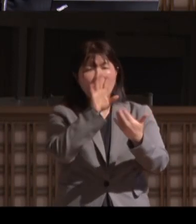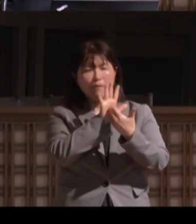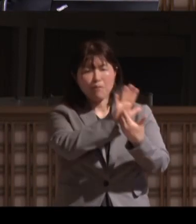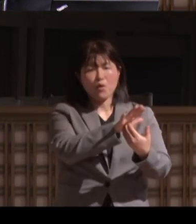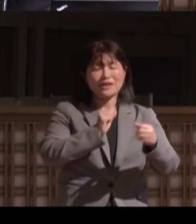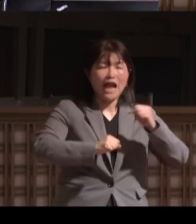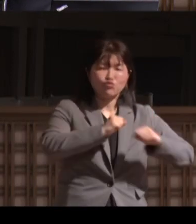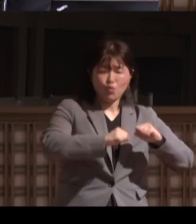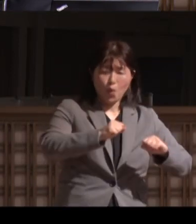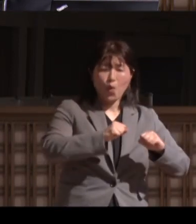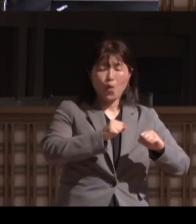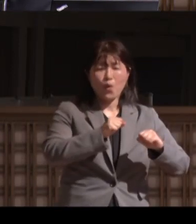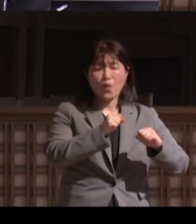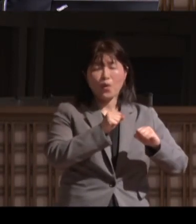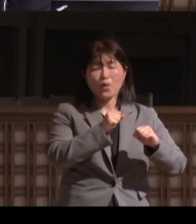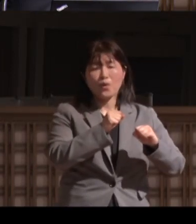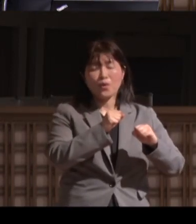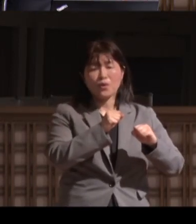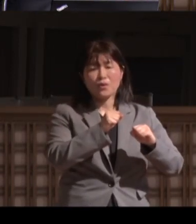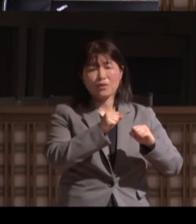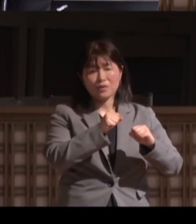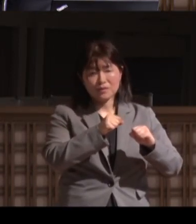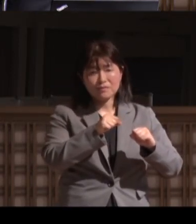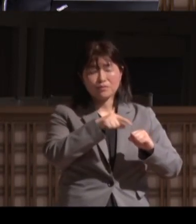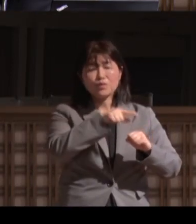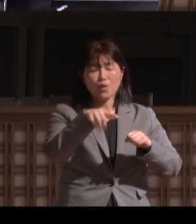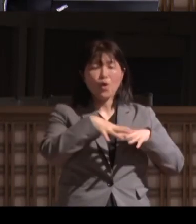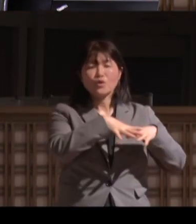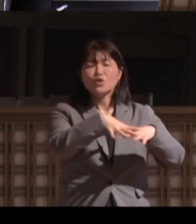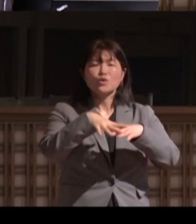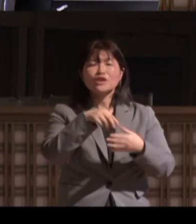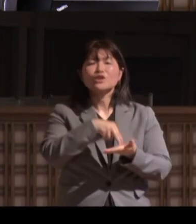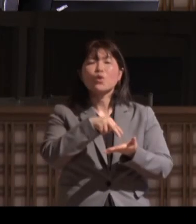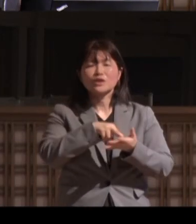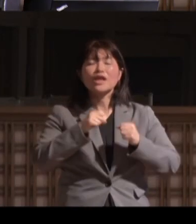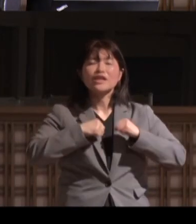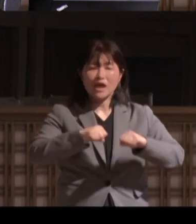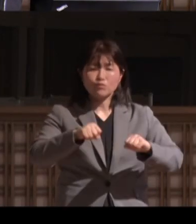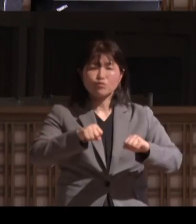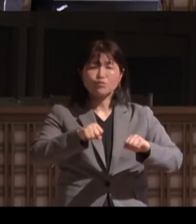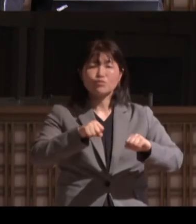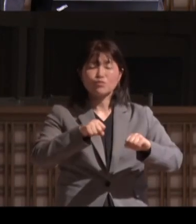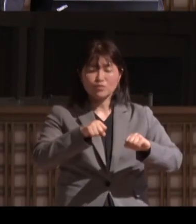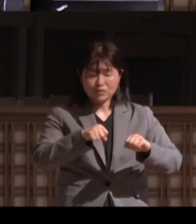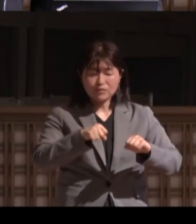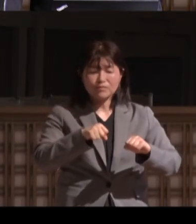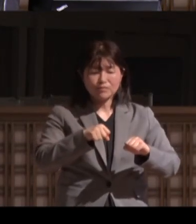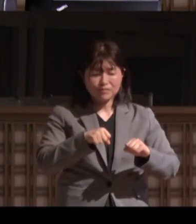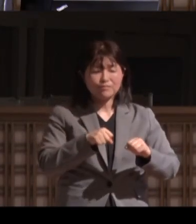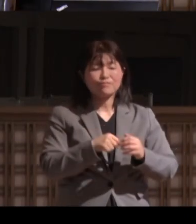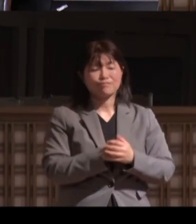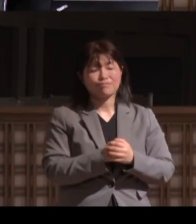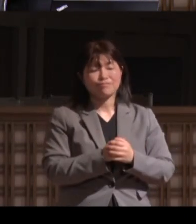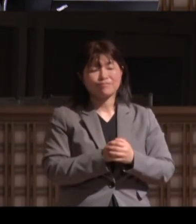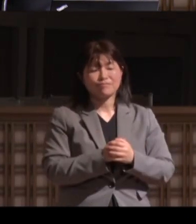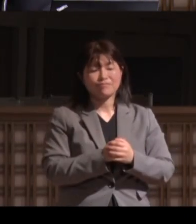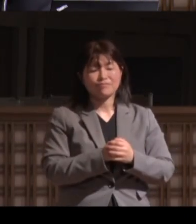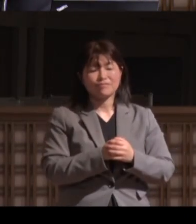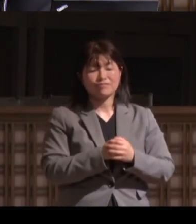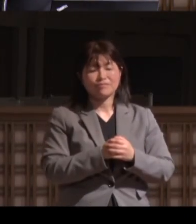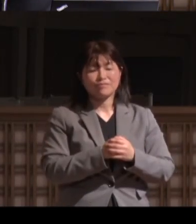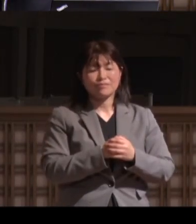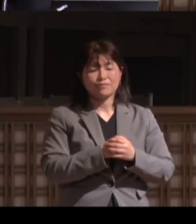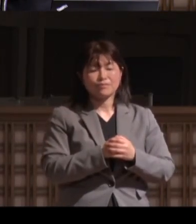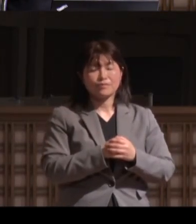かありますえそういった活動を組織だってやるのが遅延型自治組織でございますがま